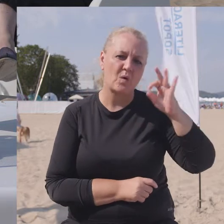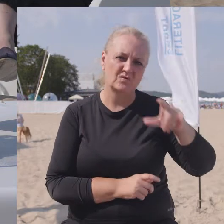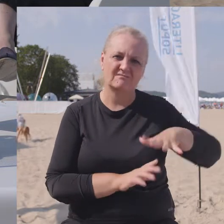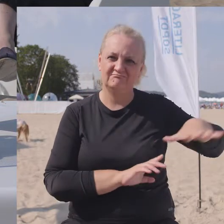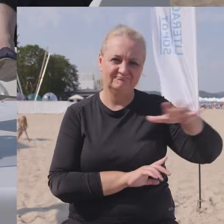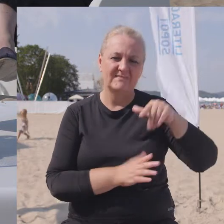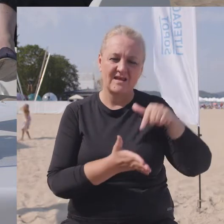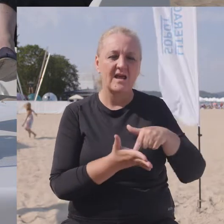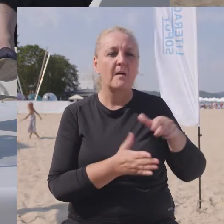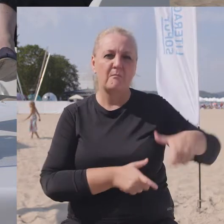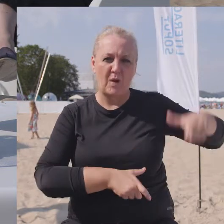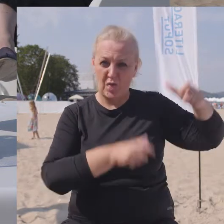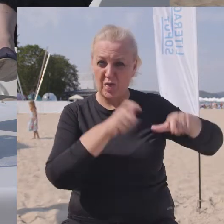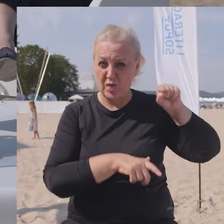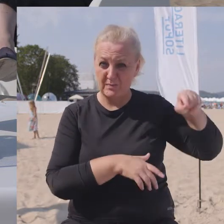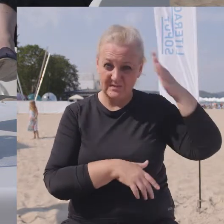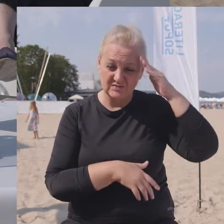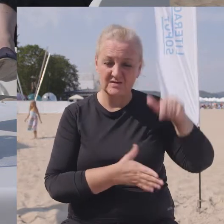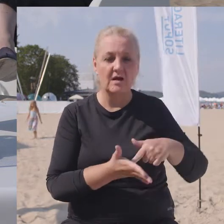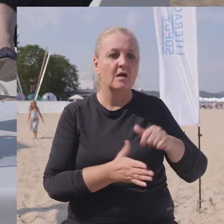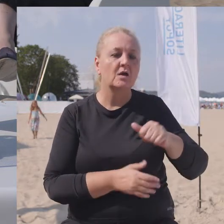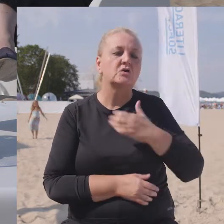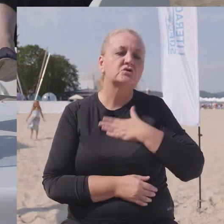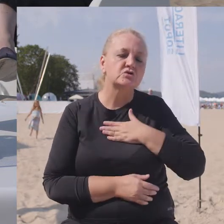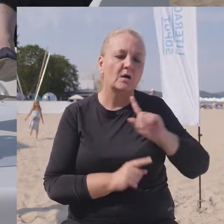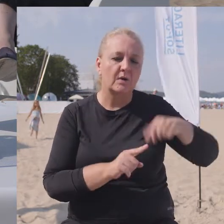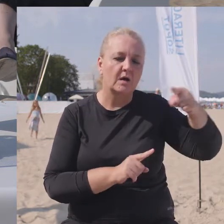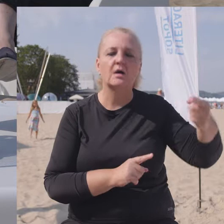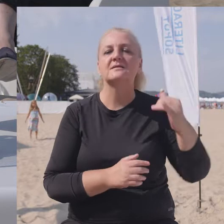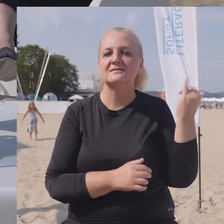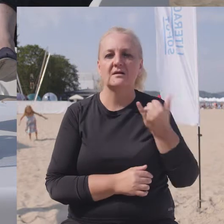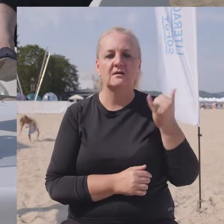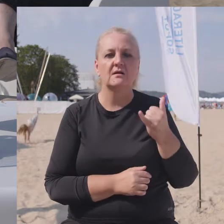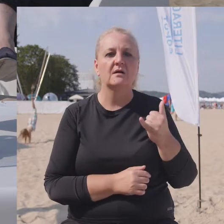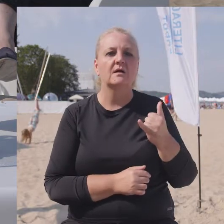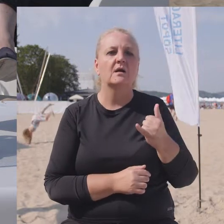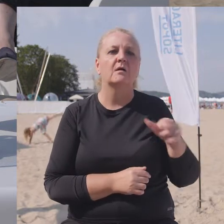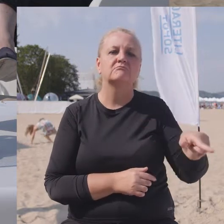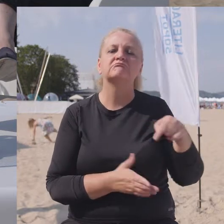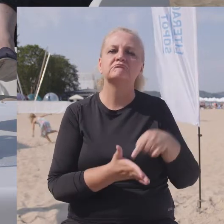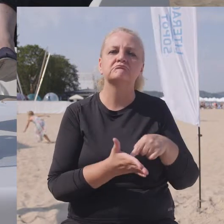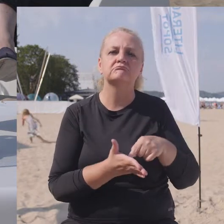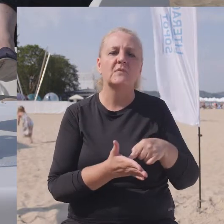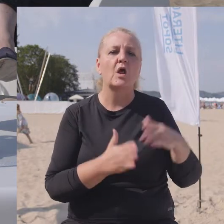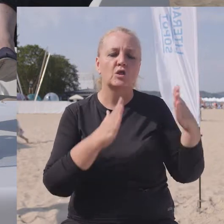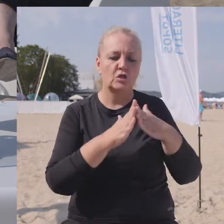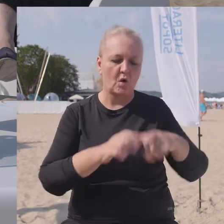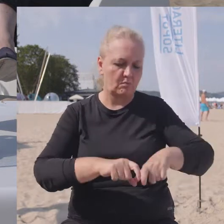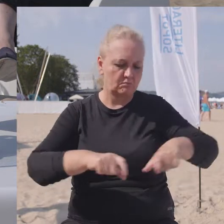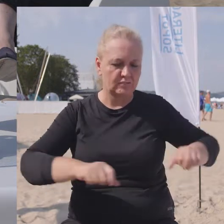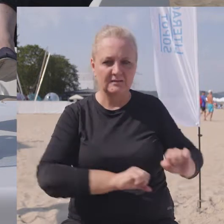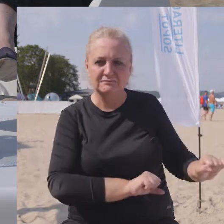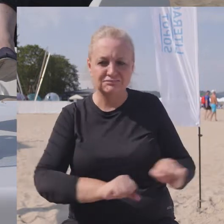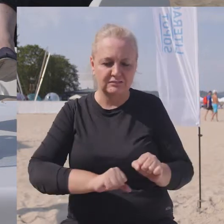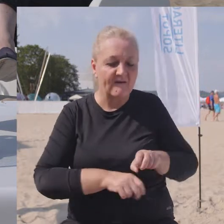która co sobota polerowała, już nie wiem jak to inaczej nazwać, próg, który prowadził do jej mieszkania, taki próg, co mamy